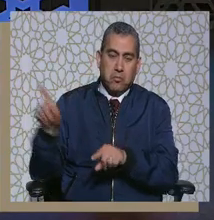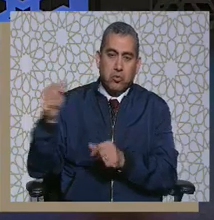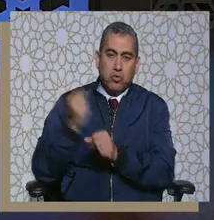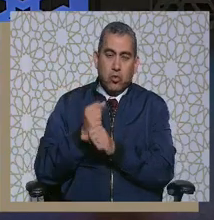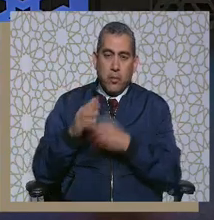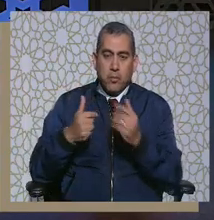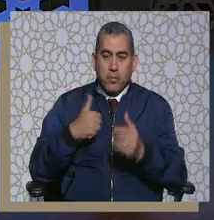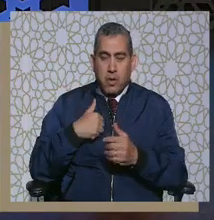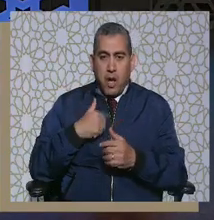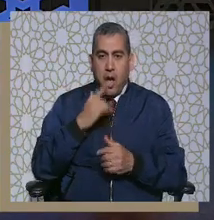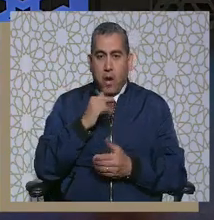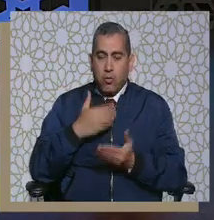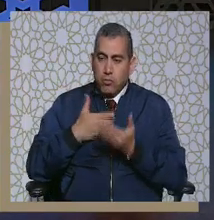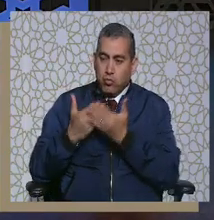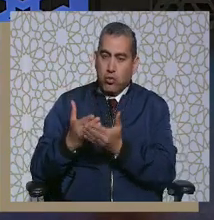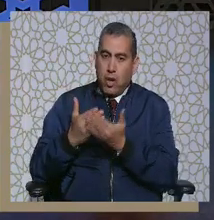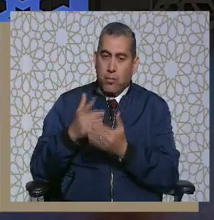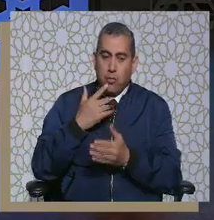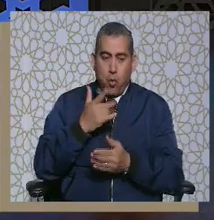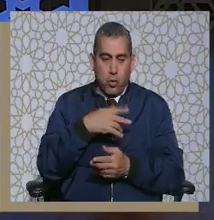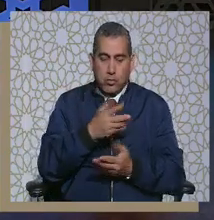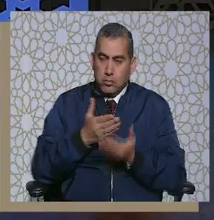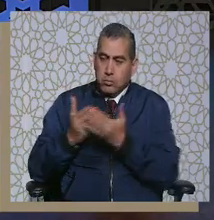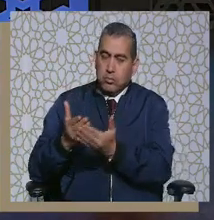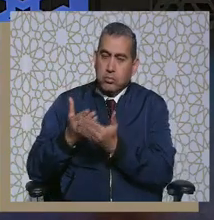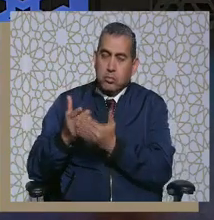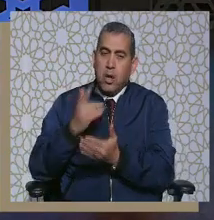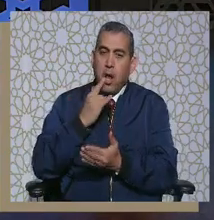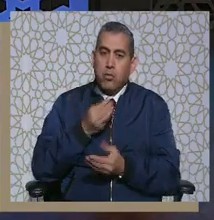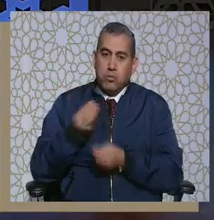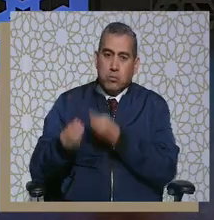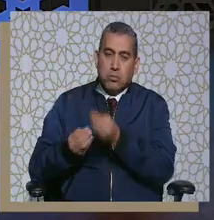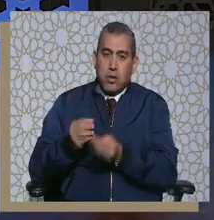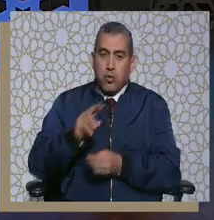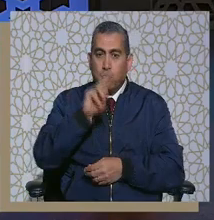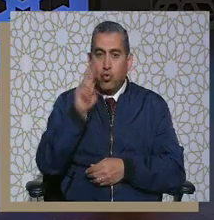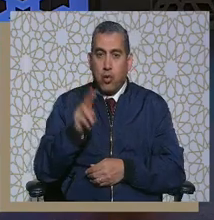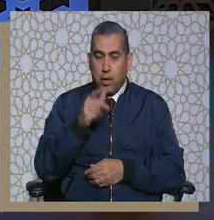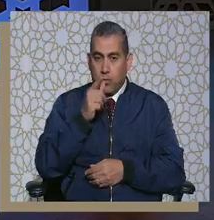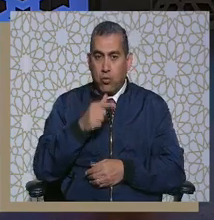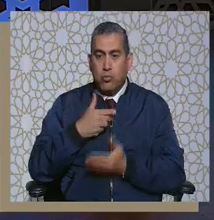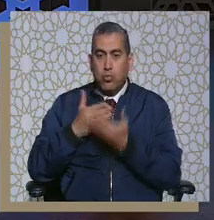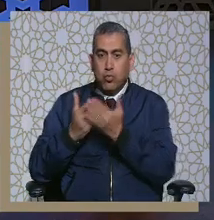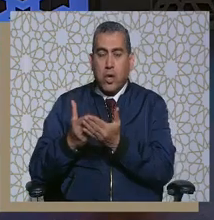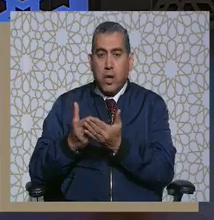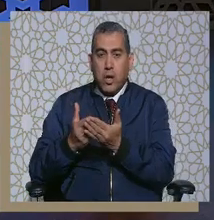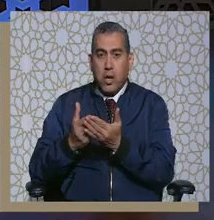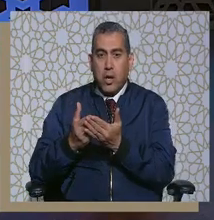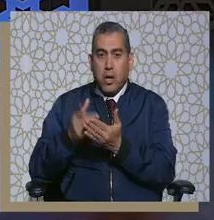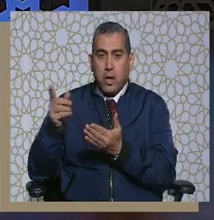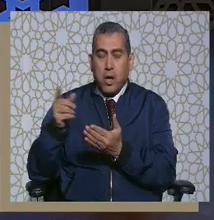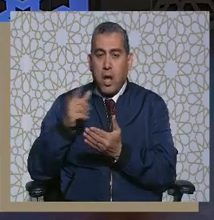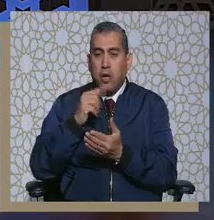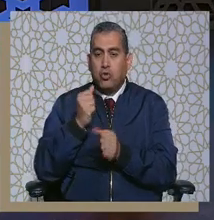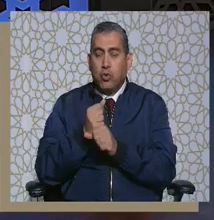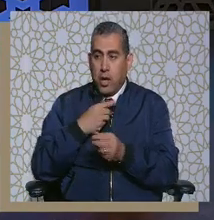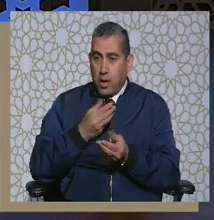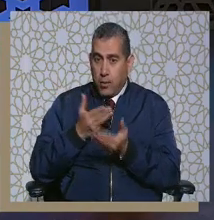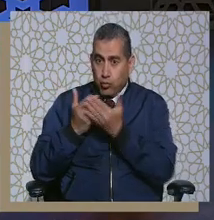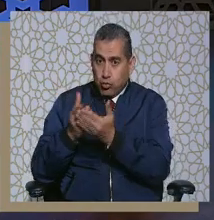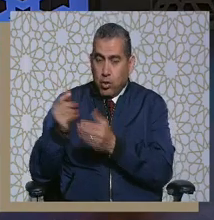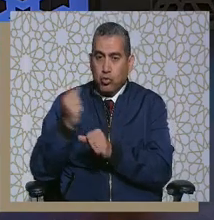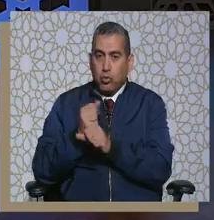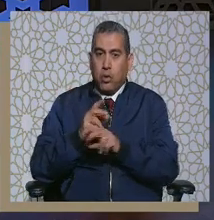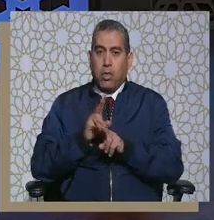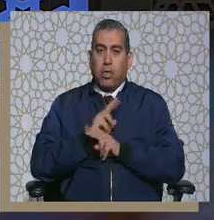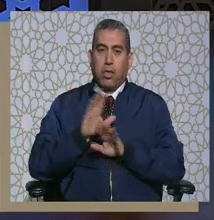احنا على طول بنسا عده طول الوقت بنسا عده ام فهل بس احنا لما بنسا عده يا شيخ هو بيقعد عن الشغل يعني احنا لما بنسا